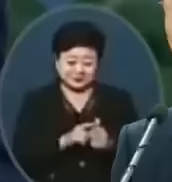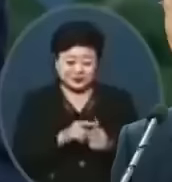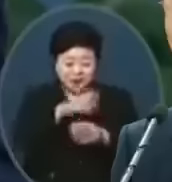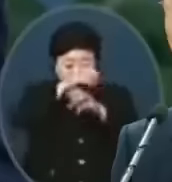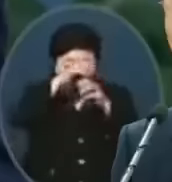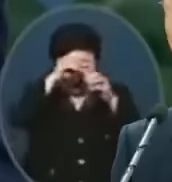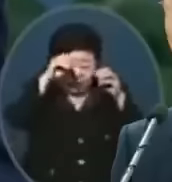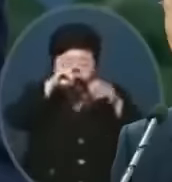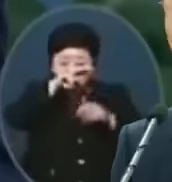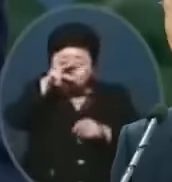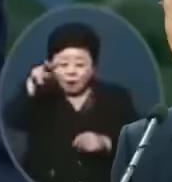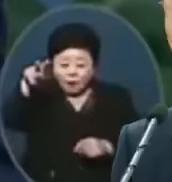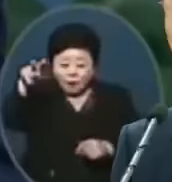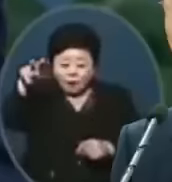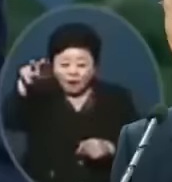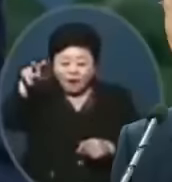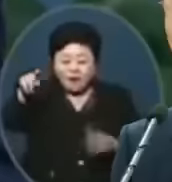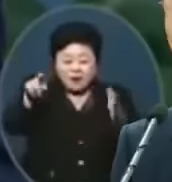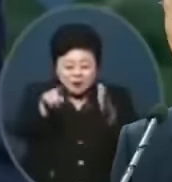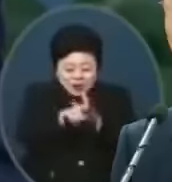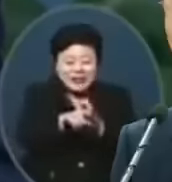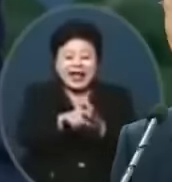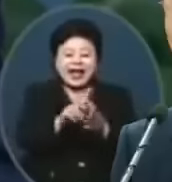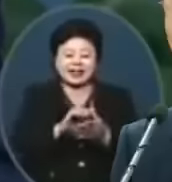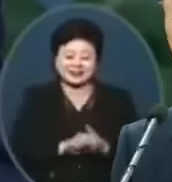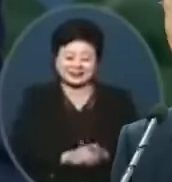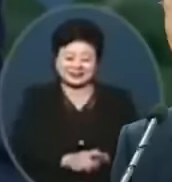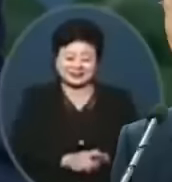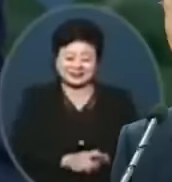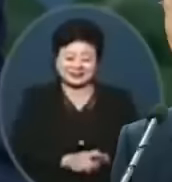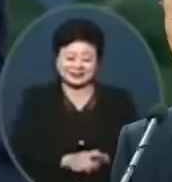별들을 바라보고 나니까 믿었다고 그랬습니다.